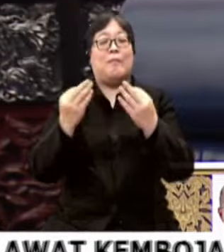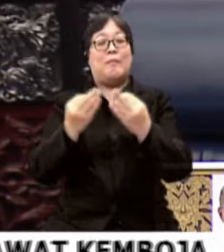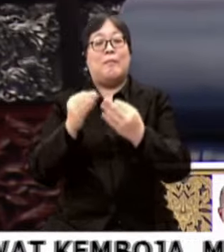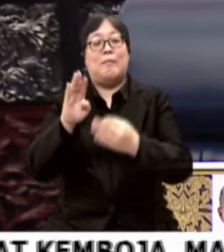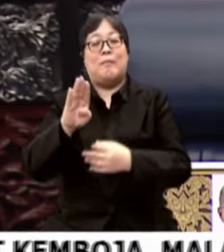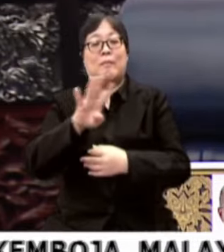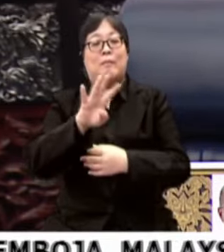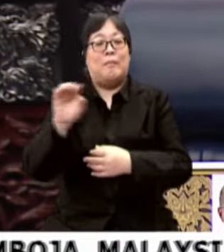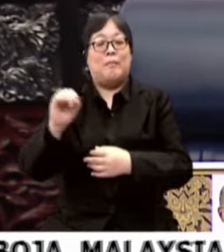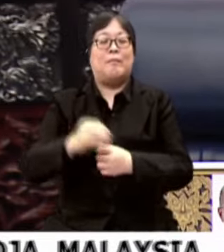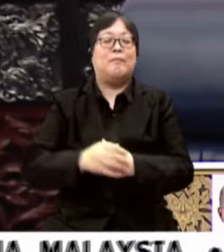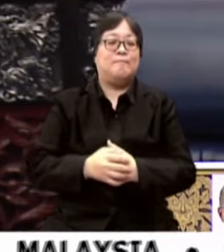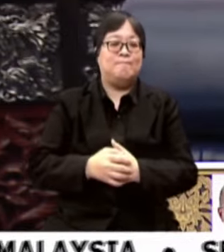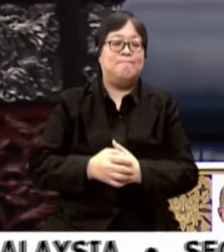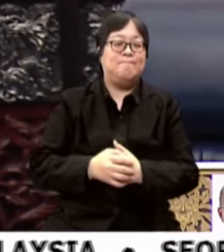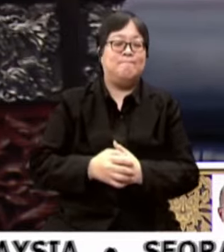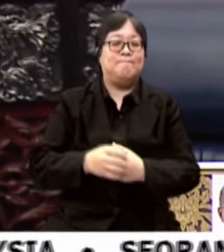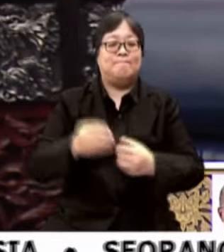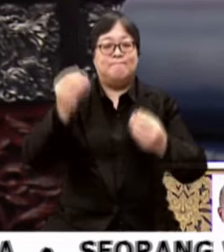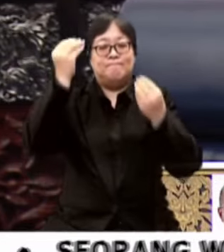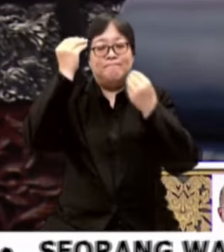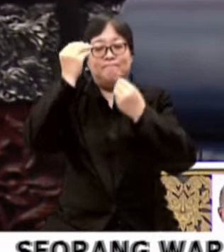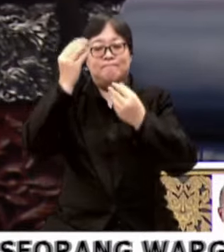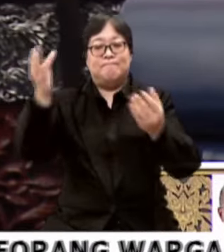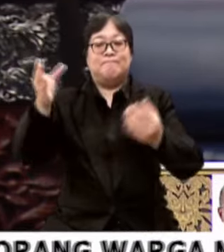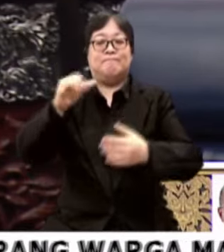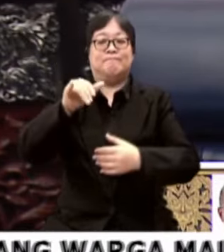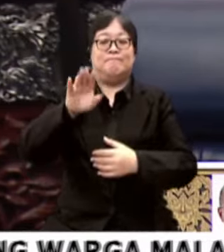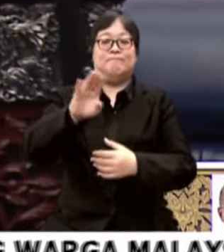40 untuk malu-manis